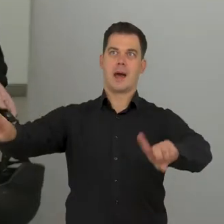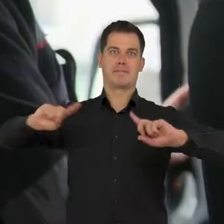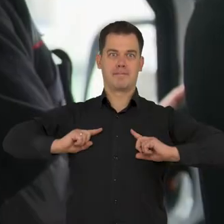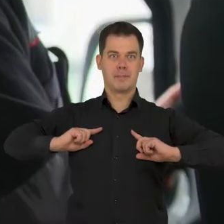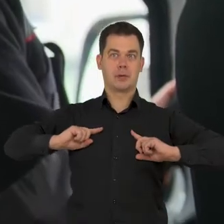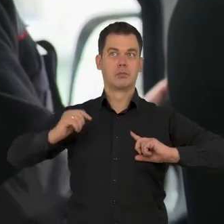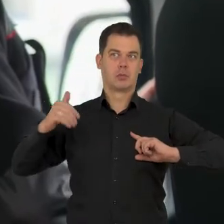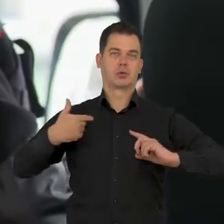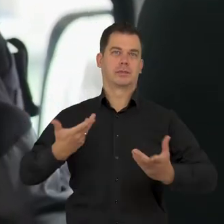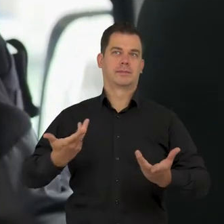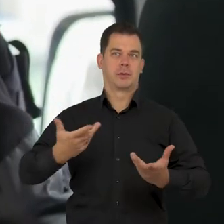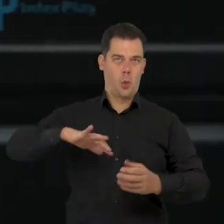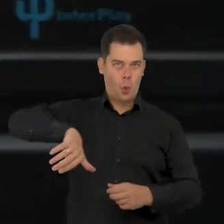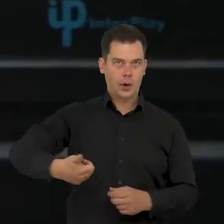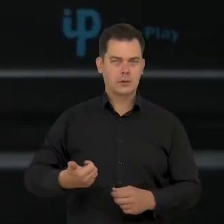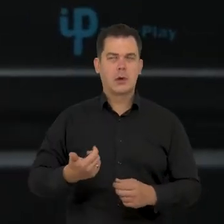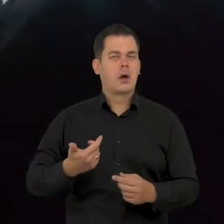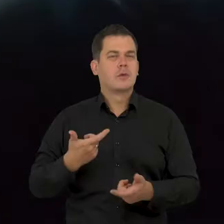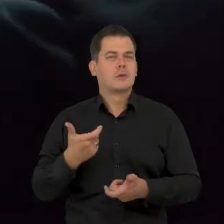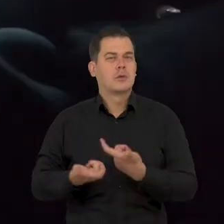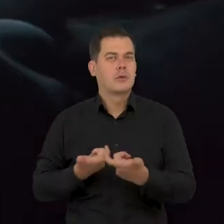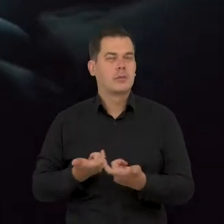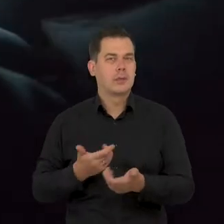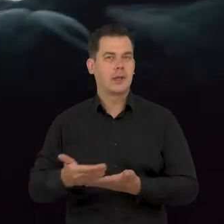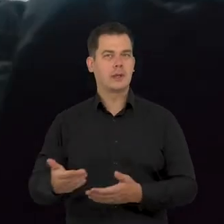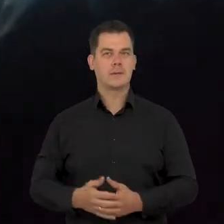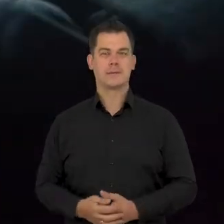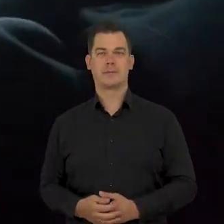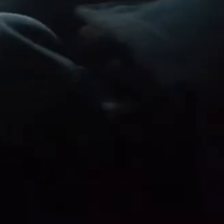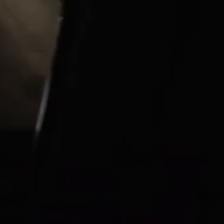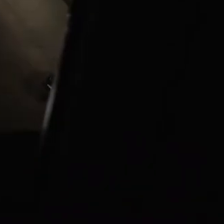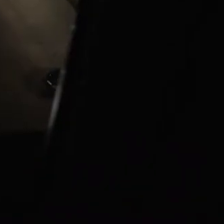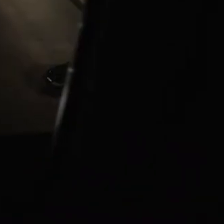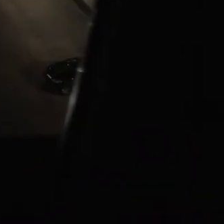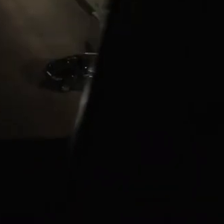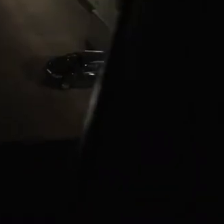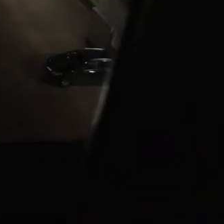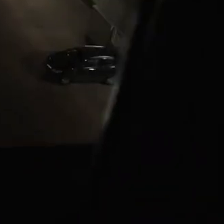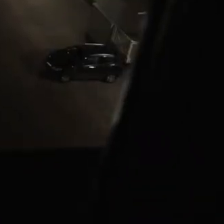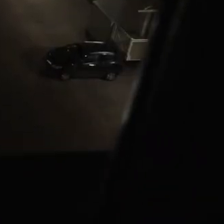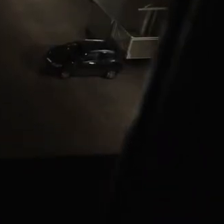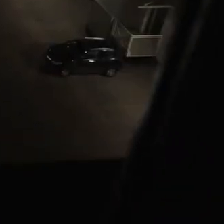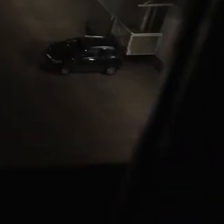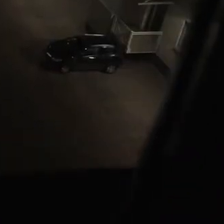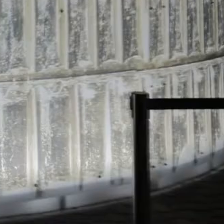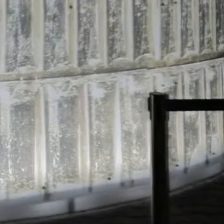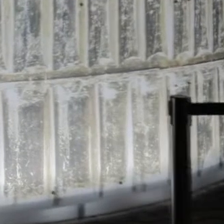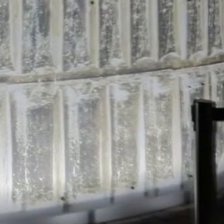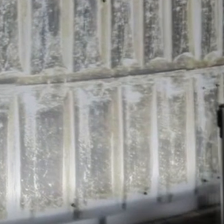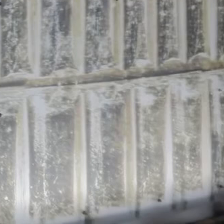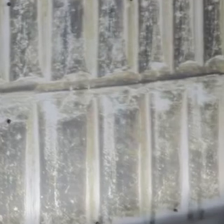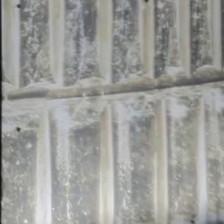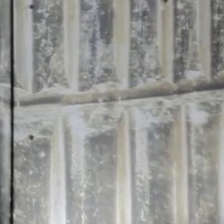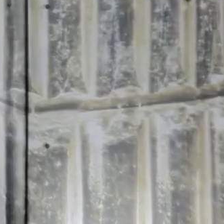nas napadnie i będzie chciał obrabować konwój, to co się wydarzy? Widok na podświetlony dziedziniec siedziby Narodowego